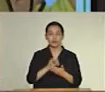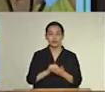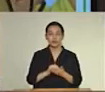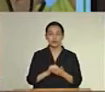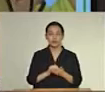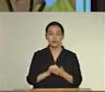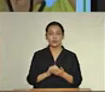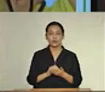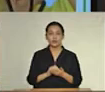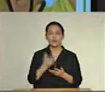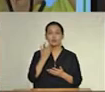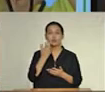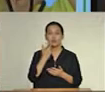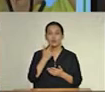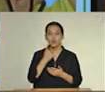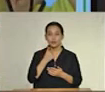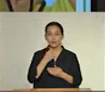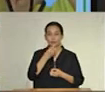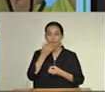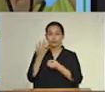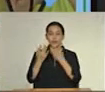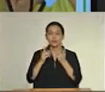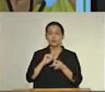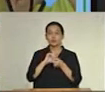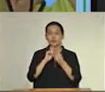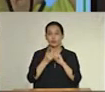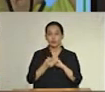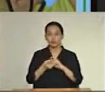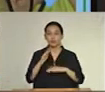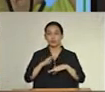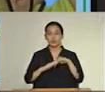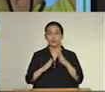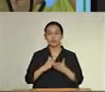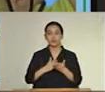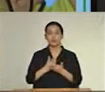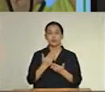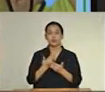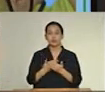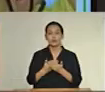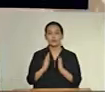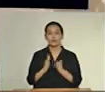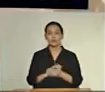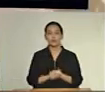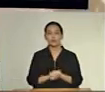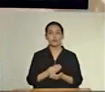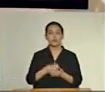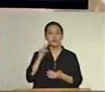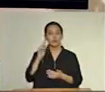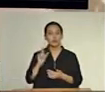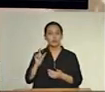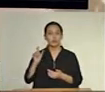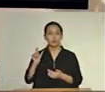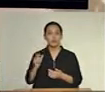ya'ni rangli idishlardagi gullarning ranglarini o'zgarishi tajriba usuliga misol bo'ladi. Aziz